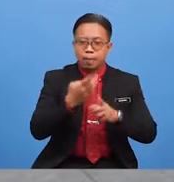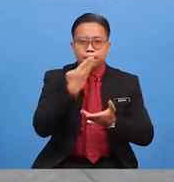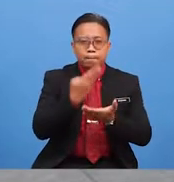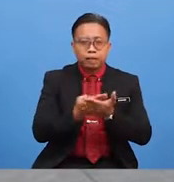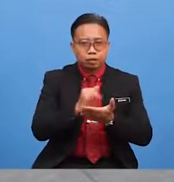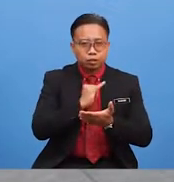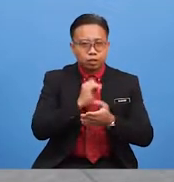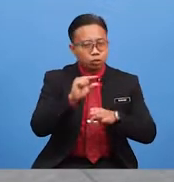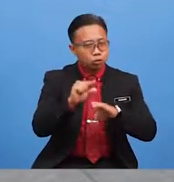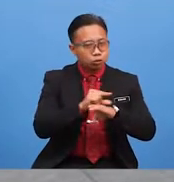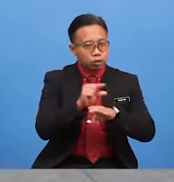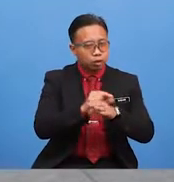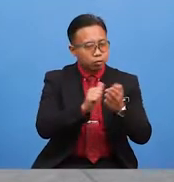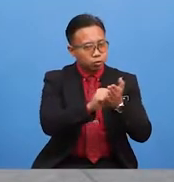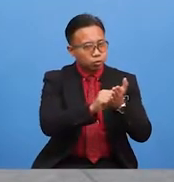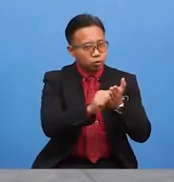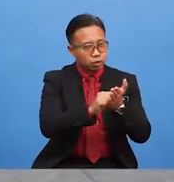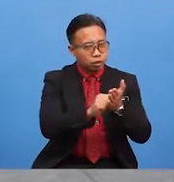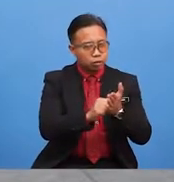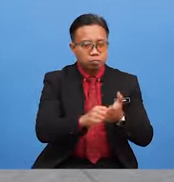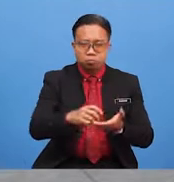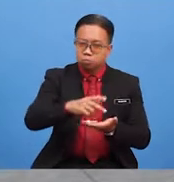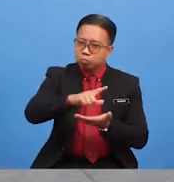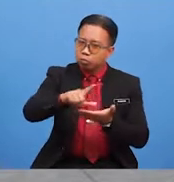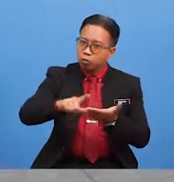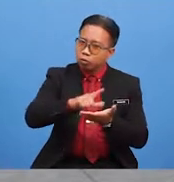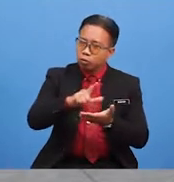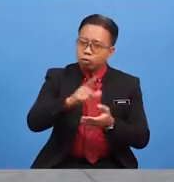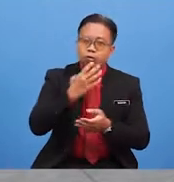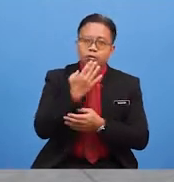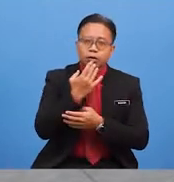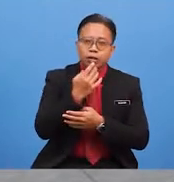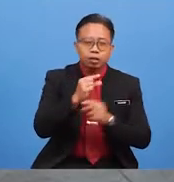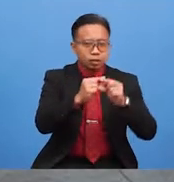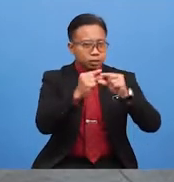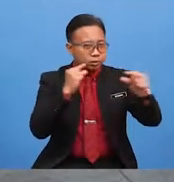dengan menggunakan teknik gosokan, lorekan dan garisan selari.